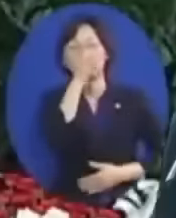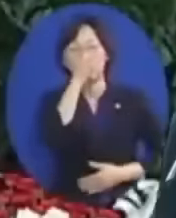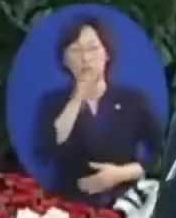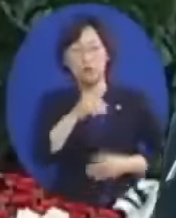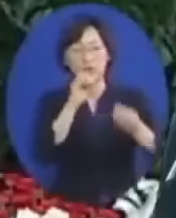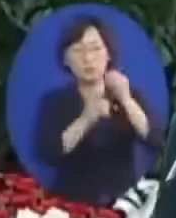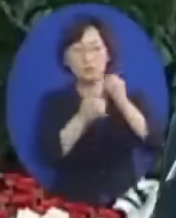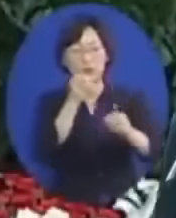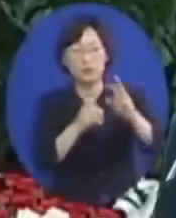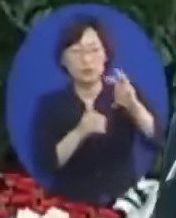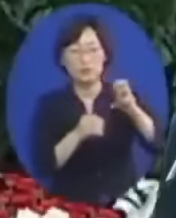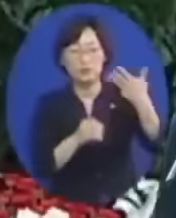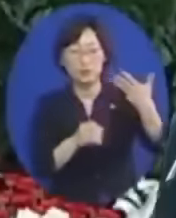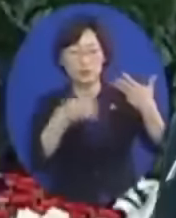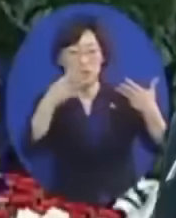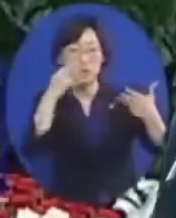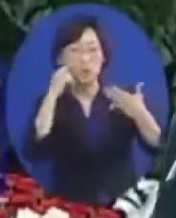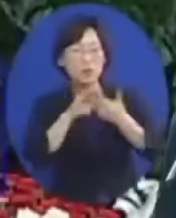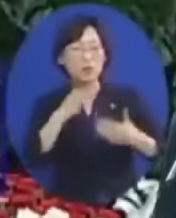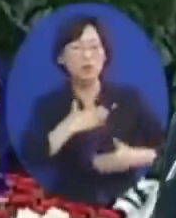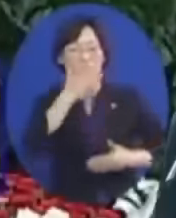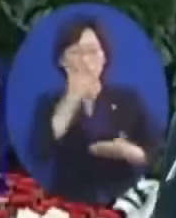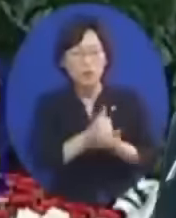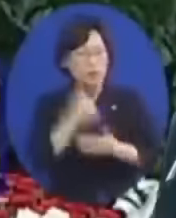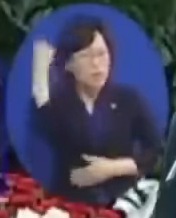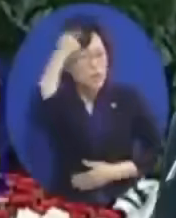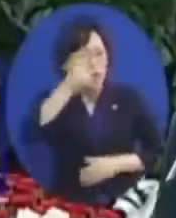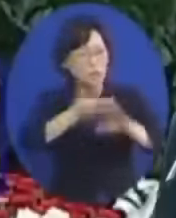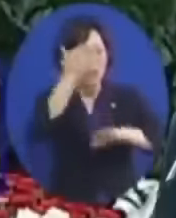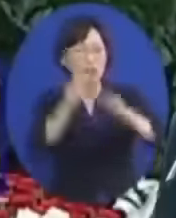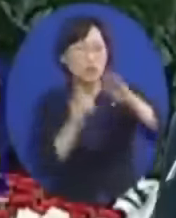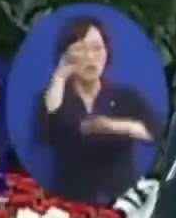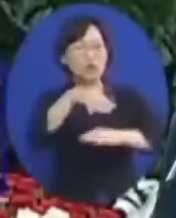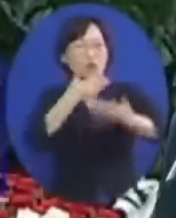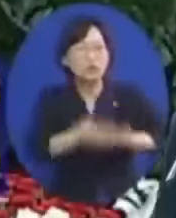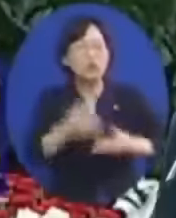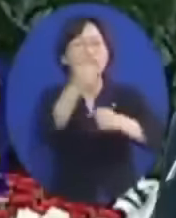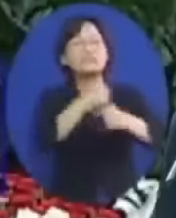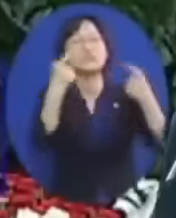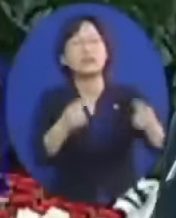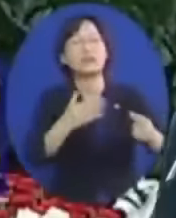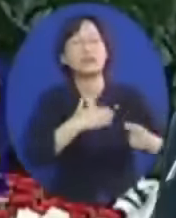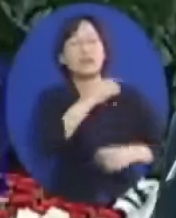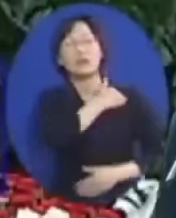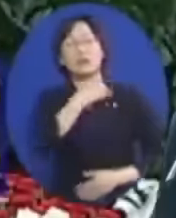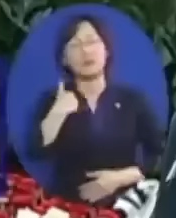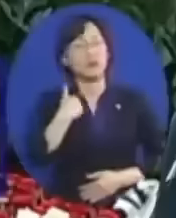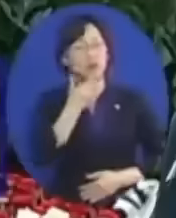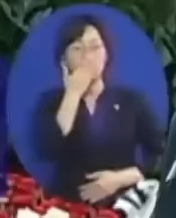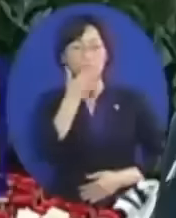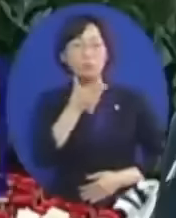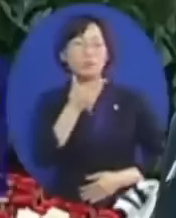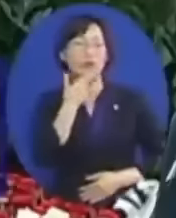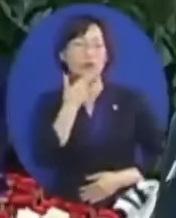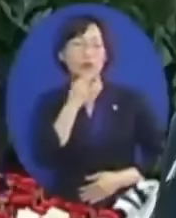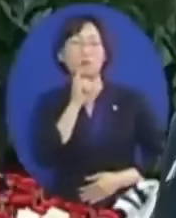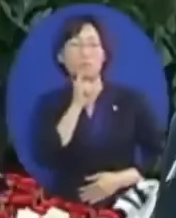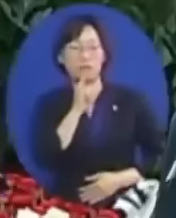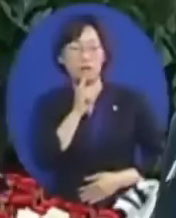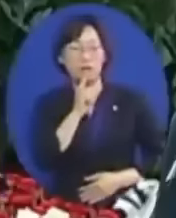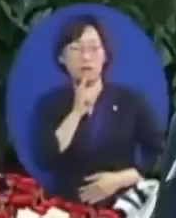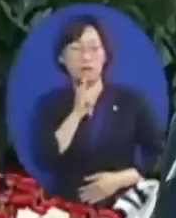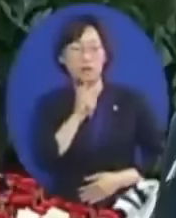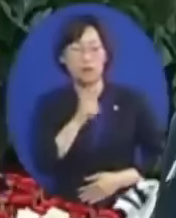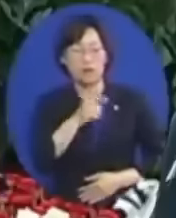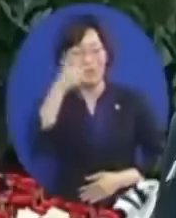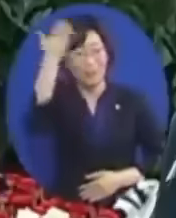시편 38편 4절에 내 죄악이 내 머리에 넘쳐서 무거운 짐 같으니 내가 감당할 수 없나이다라고 말한 것입니다. 중세